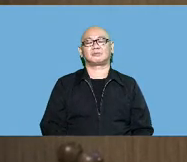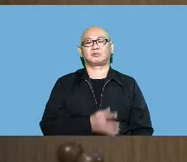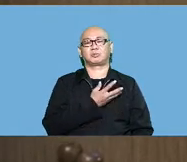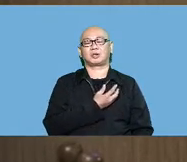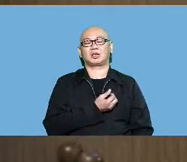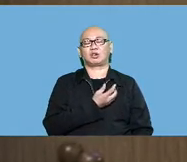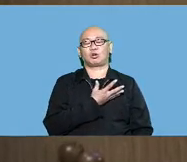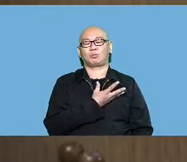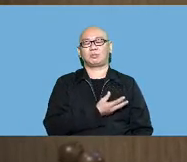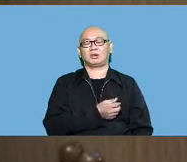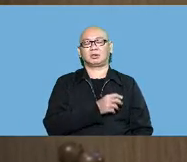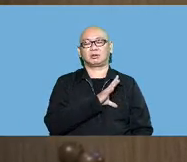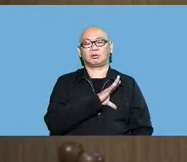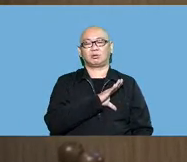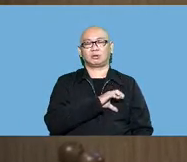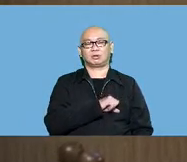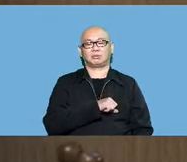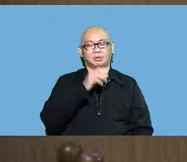Bismillahirrahmanirrahim.